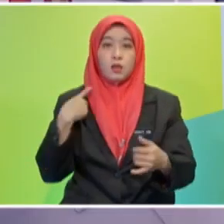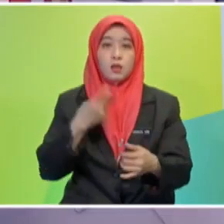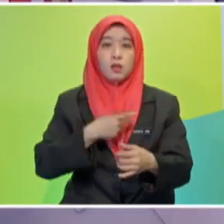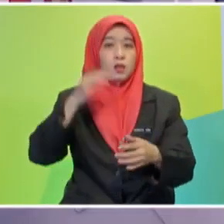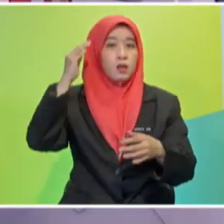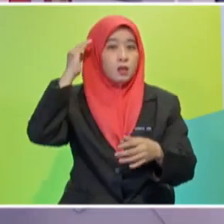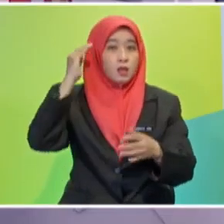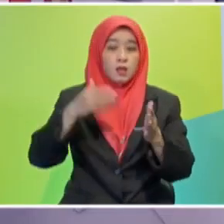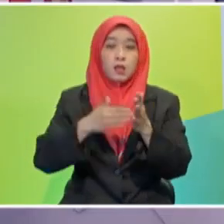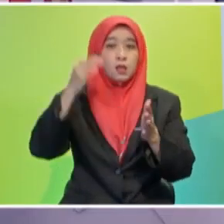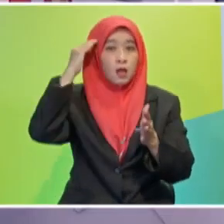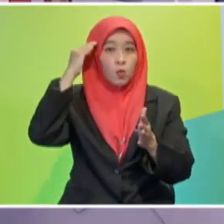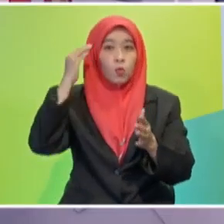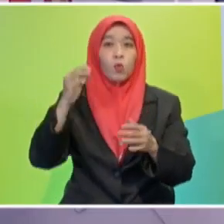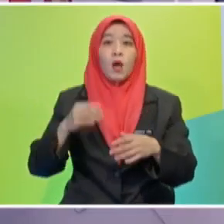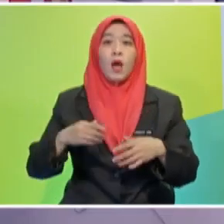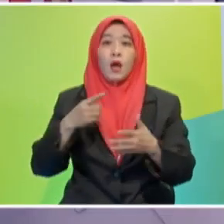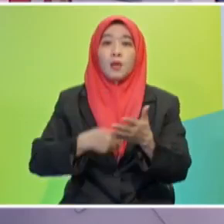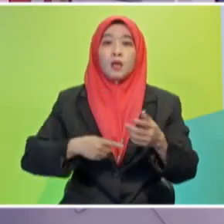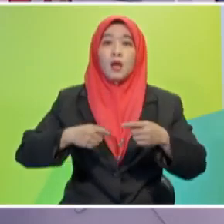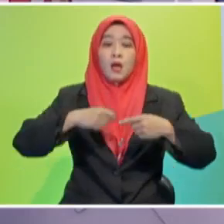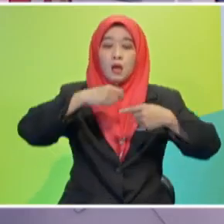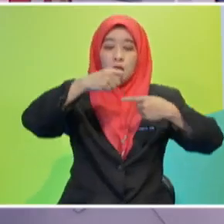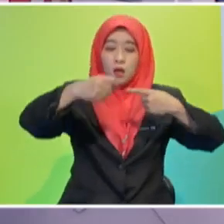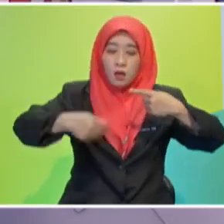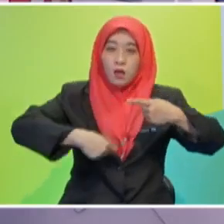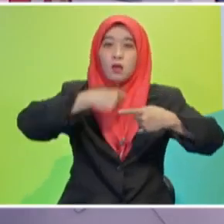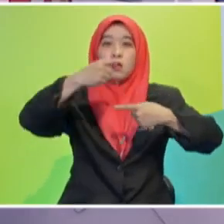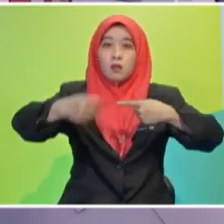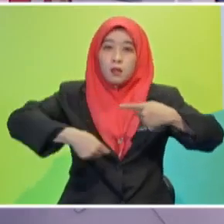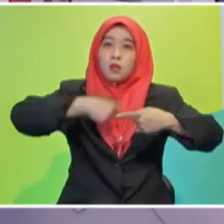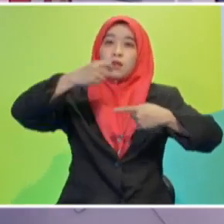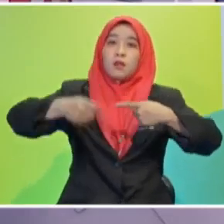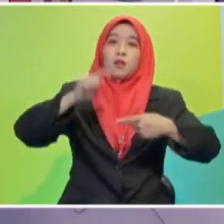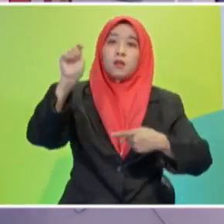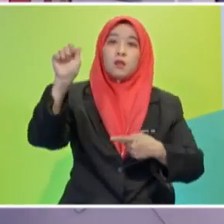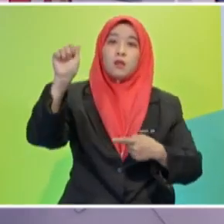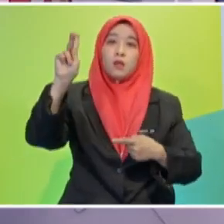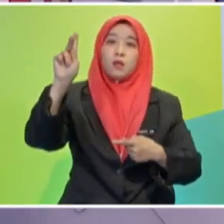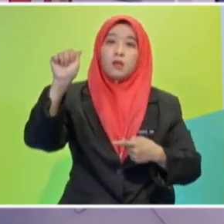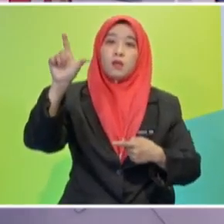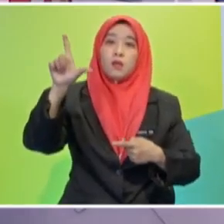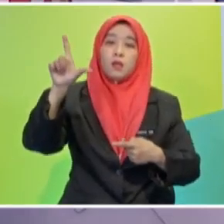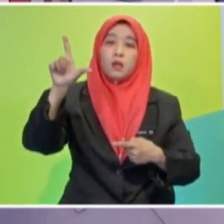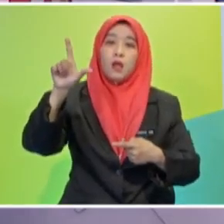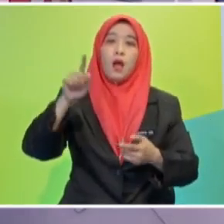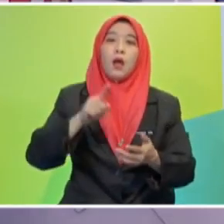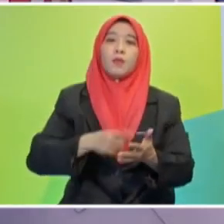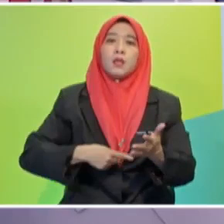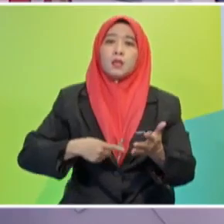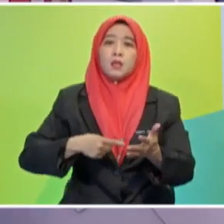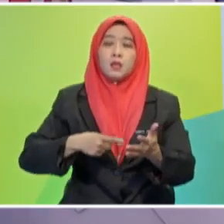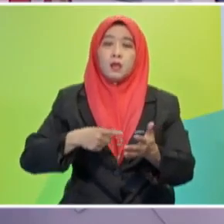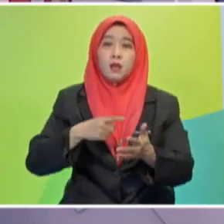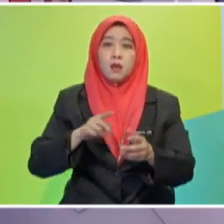nama ialah takal. Oh. Takal. Pertama kali dengar betul? Betul, Takal. cikgu. Okey, takal ni kedudukannya di sini,